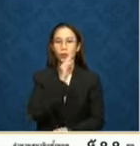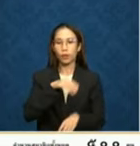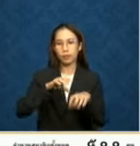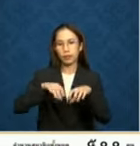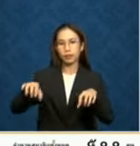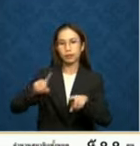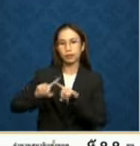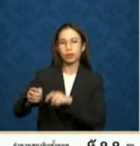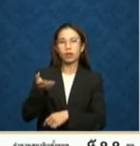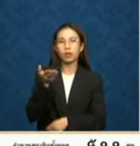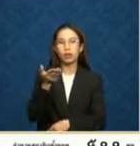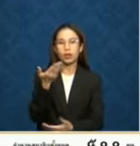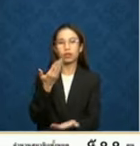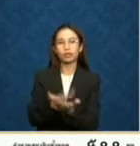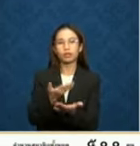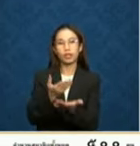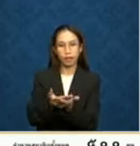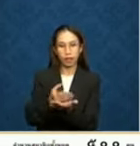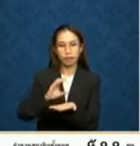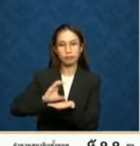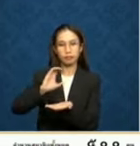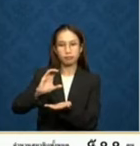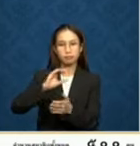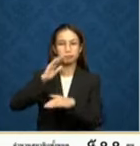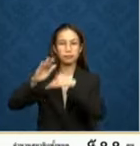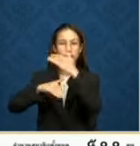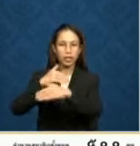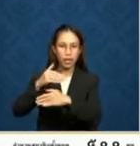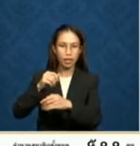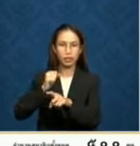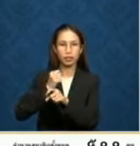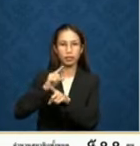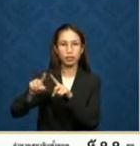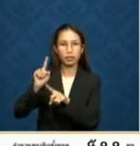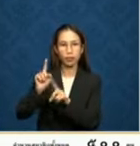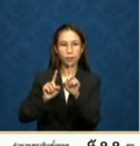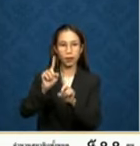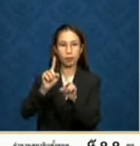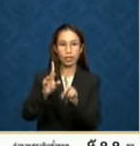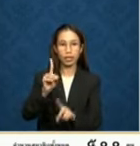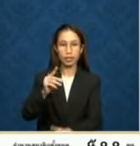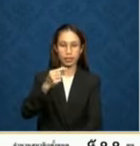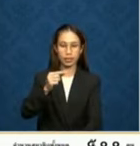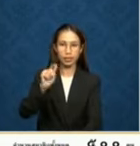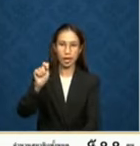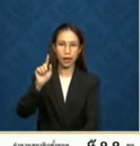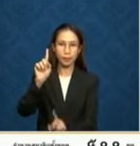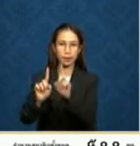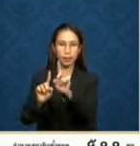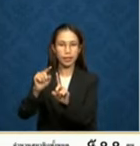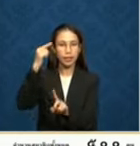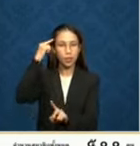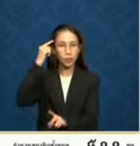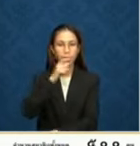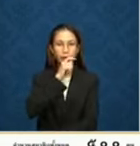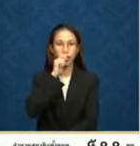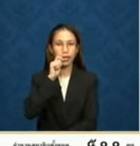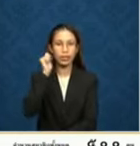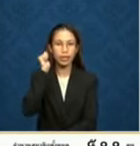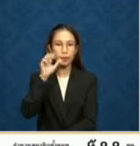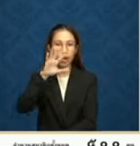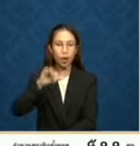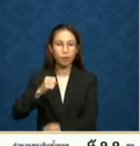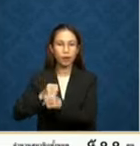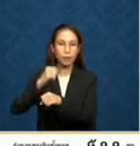จะของงบมาพัฒนาซอต์แรใหม่จะต้องให้ DGA เป็คนประเมิครัวามีโต์เดิมทอาจจะหิบไปใช้หรอต่อยอดได้